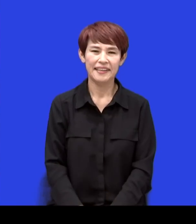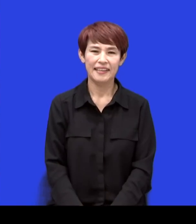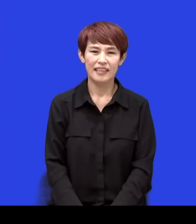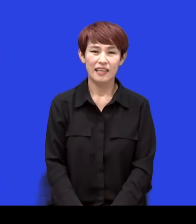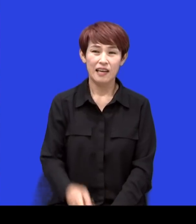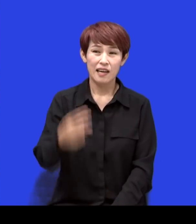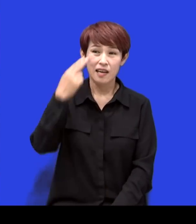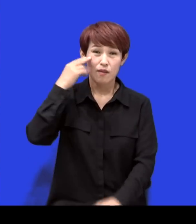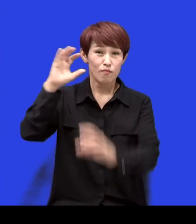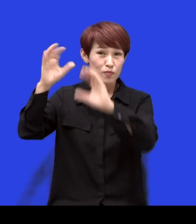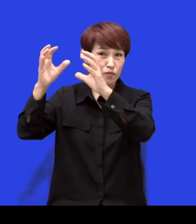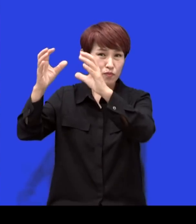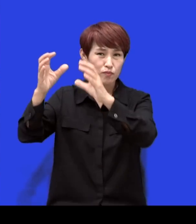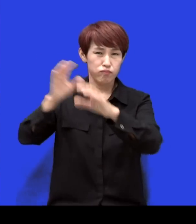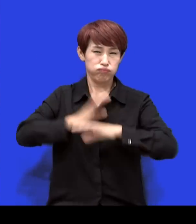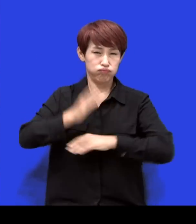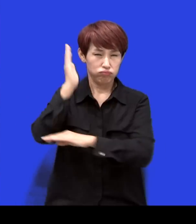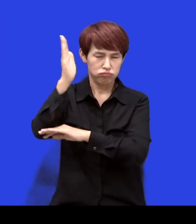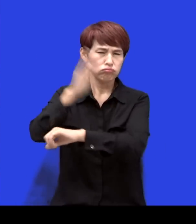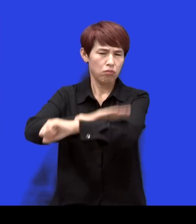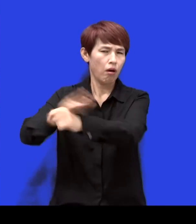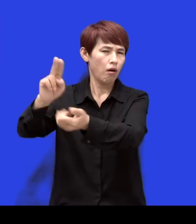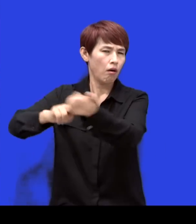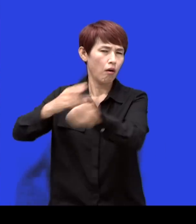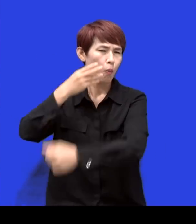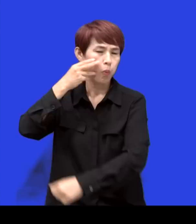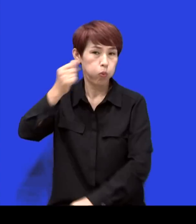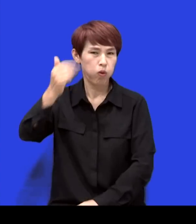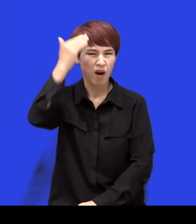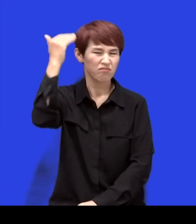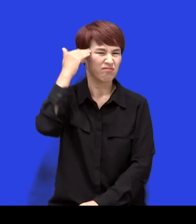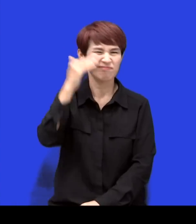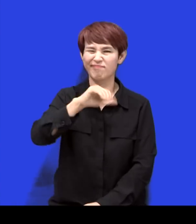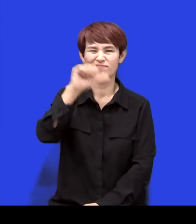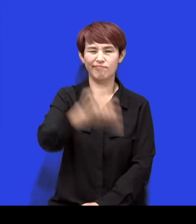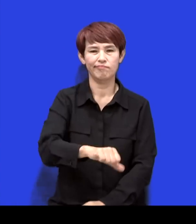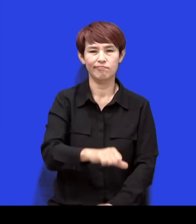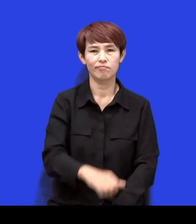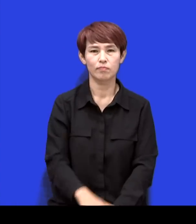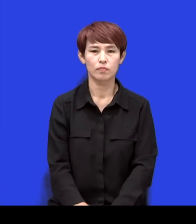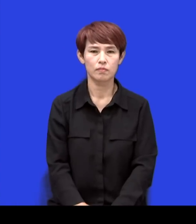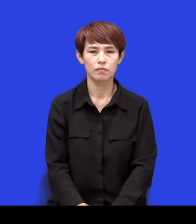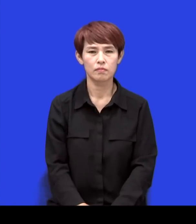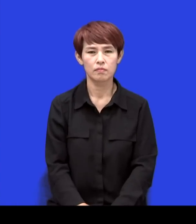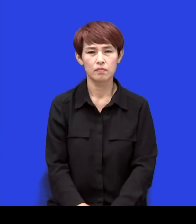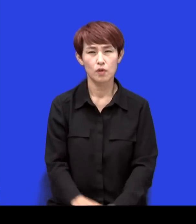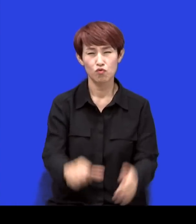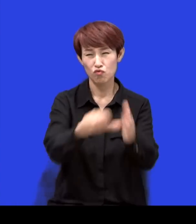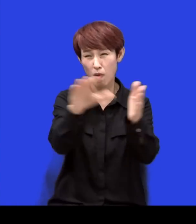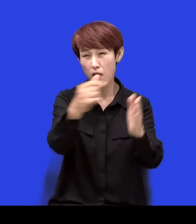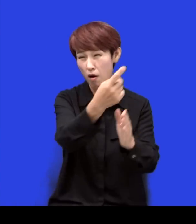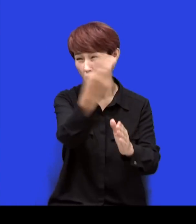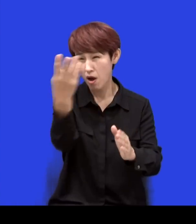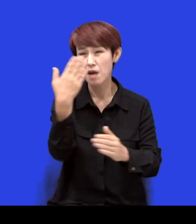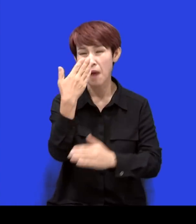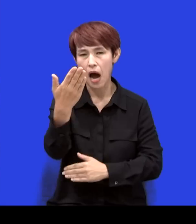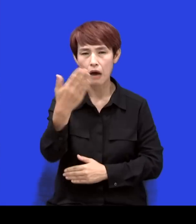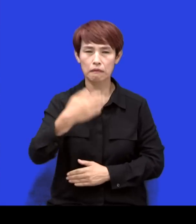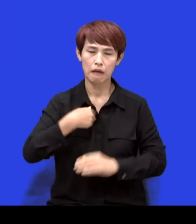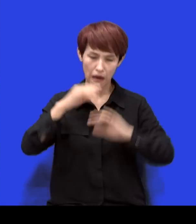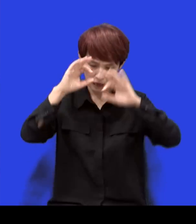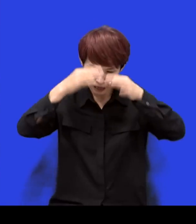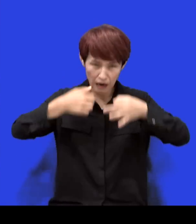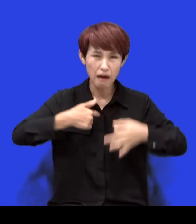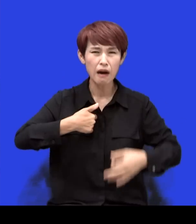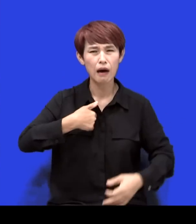분이 미국은 잘 스릴러, 되는구나. 미국, 일본은 스릴러 소설이 잘 팔리는데 네. 한국은 잘 안 돼요. 한국형 스릴러가 안 돼요. 예, 쉽지 몇몇 않아. 유명 작가님 빼고는 저는 예. 인지도가